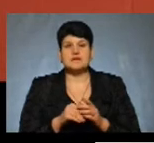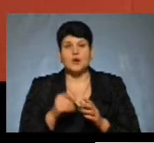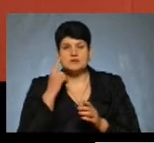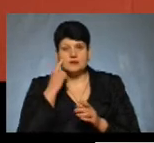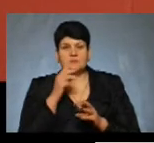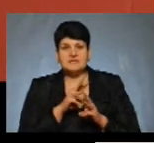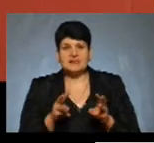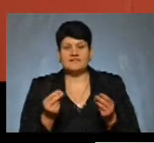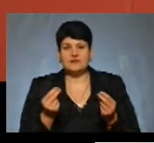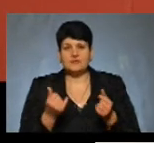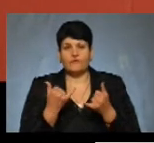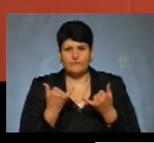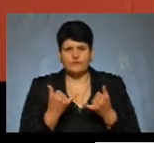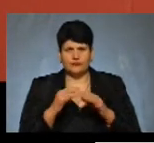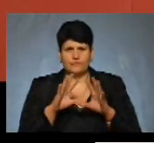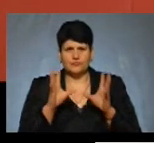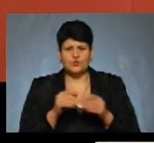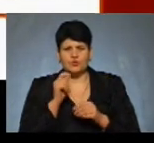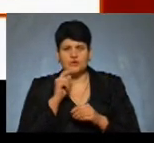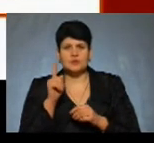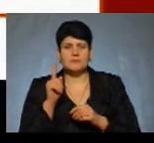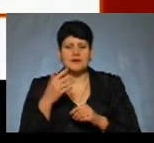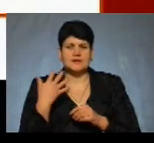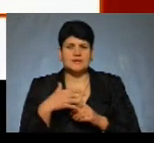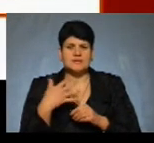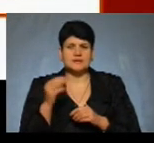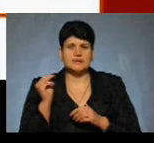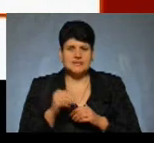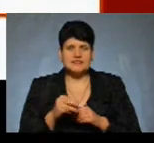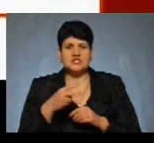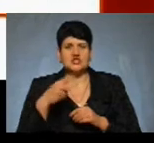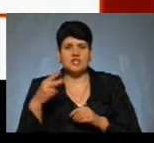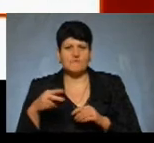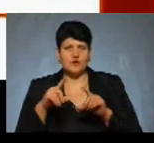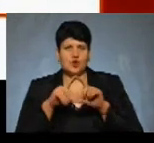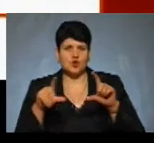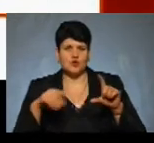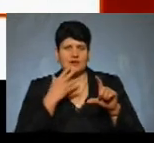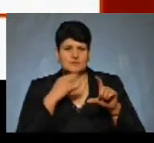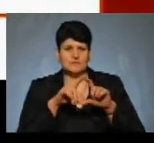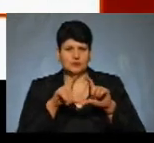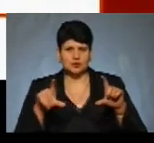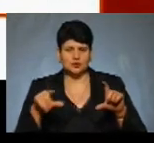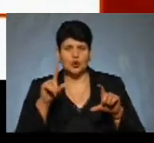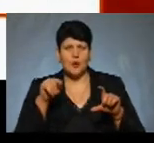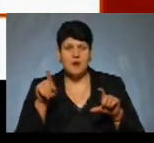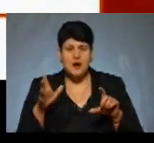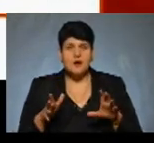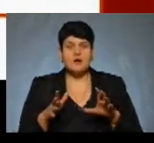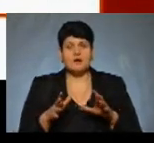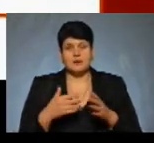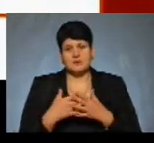фінансів, всього в Україні наразі перебуває близько 500 тисяч машин на єврономерах. Щоправда, в Автоєвросила стверджують, що реальна кількість